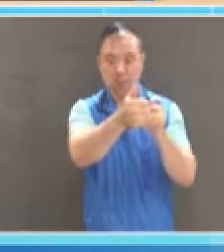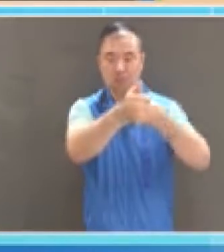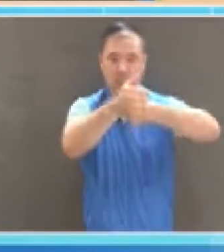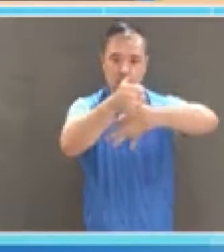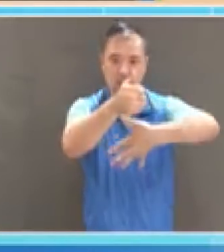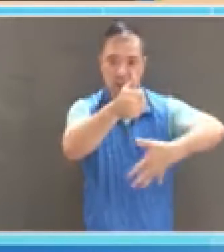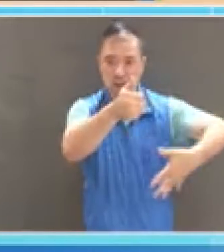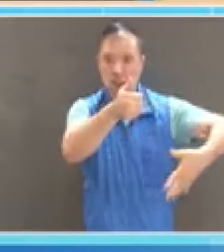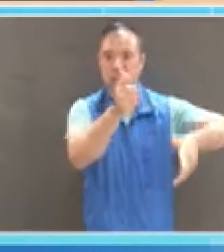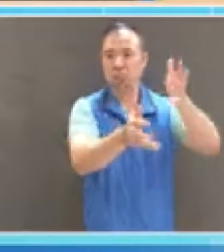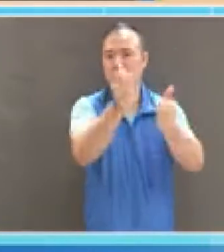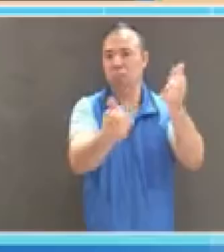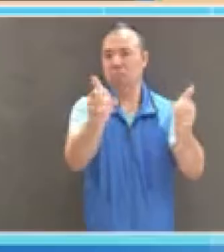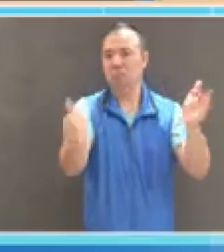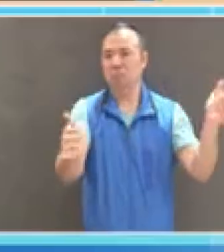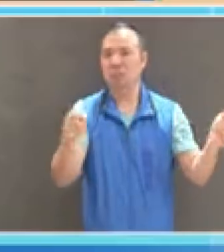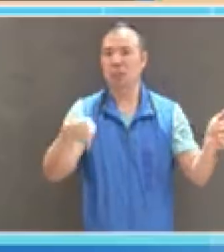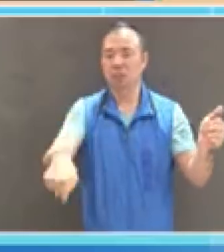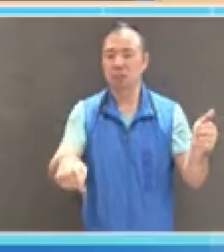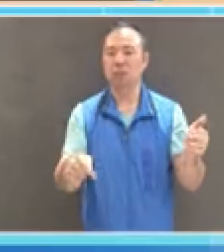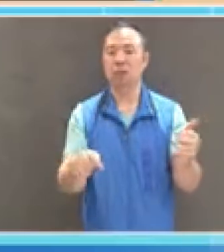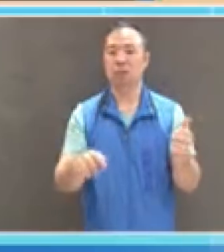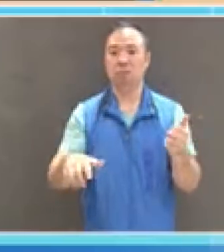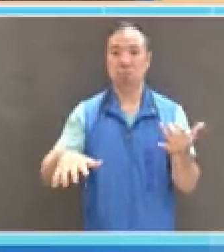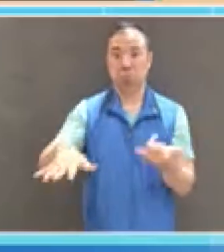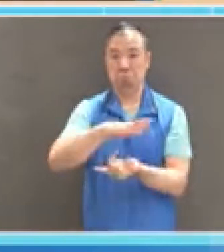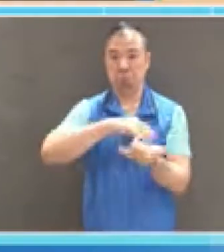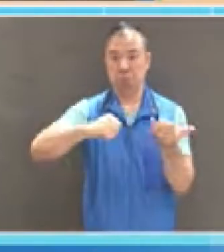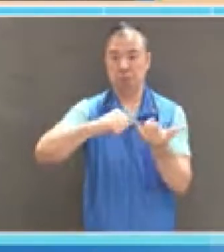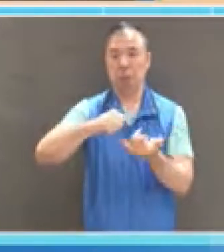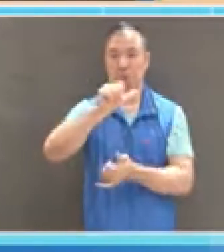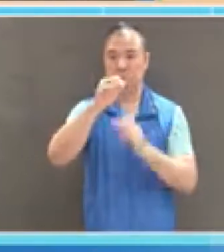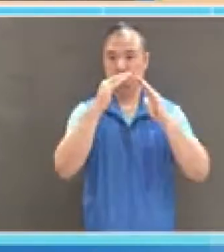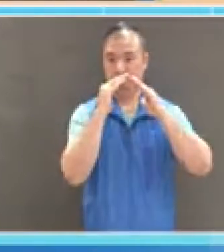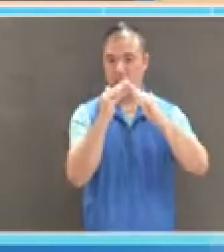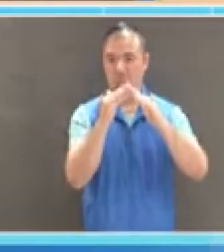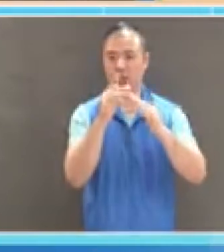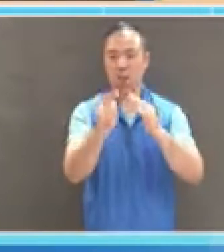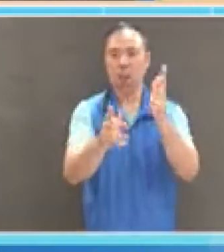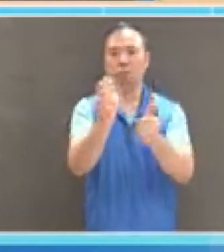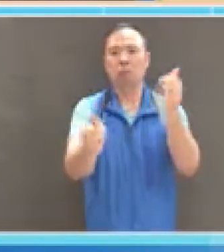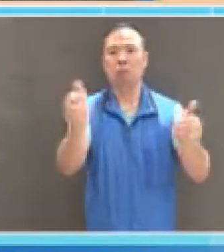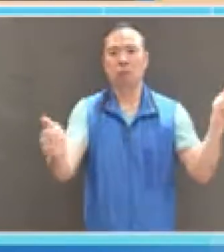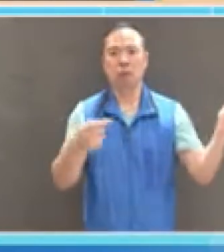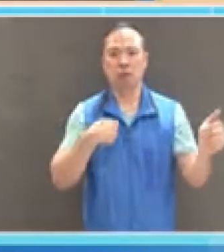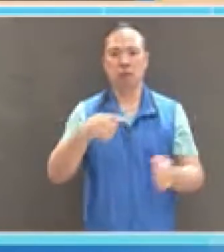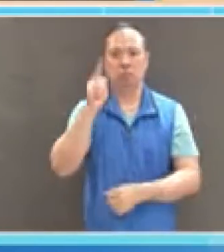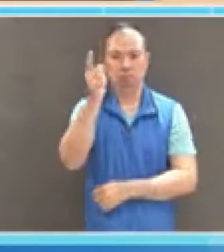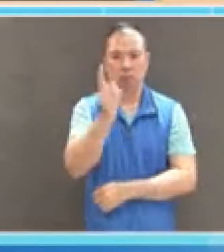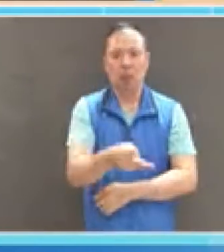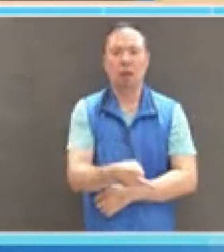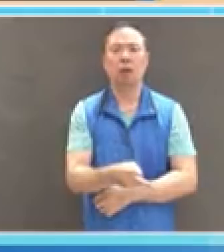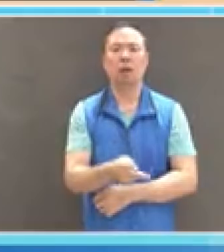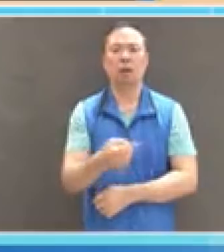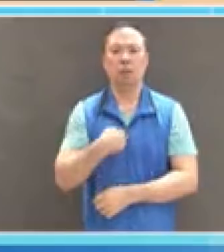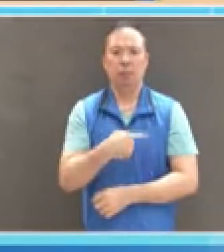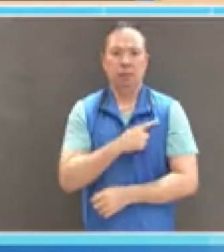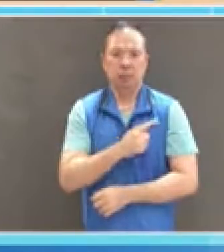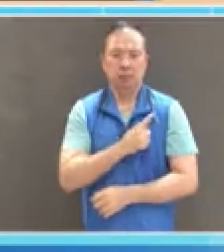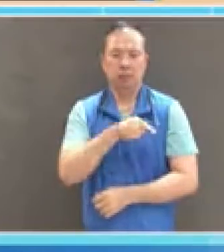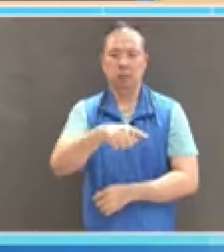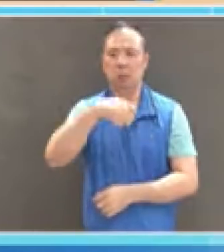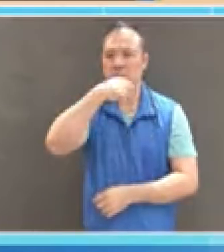部会首长的头前，阁讲一摆，咱国门一定要动火